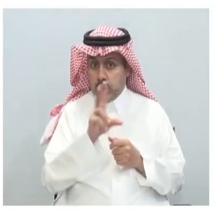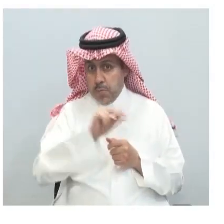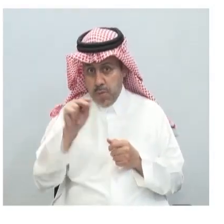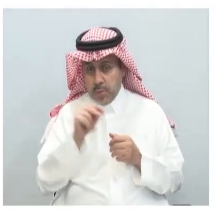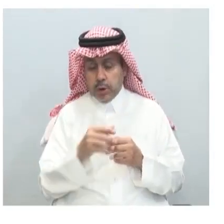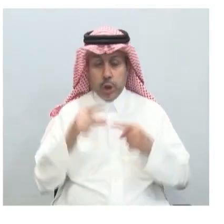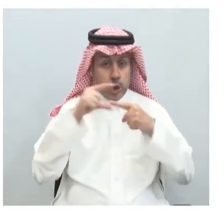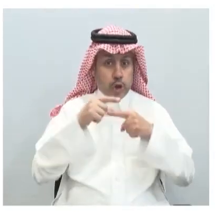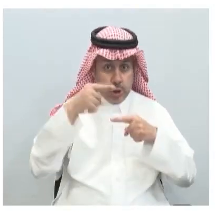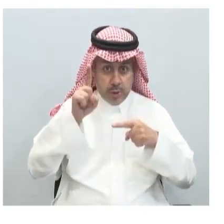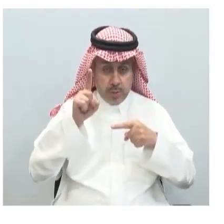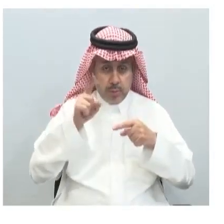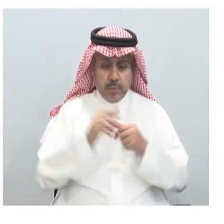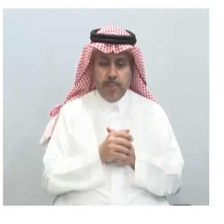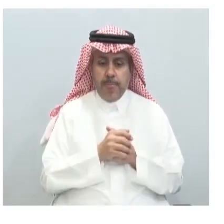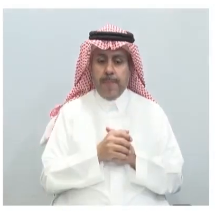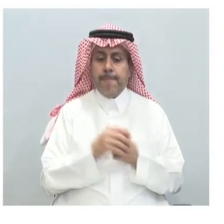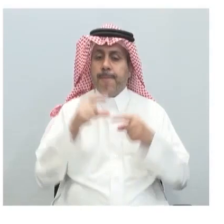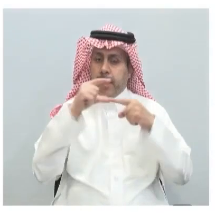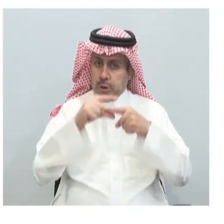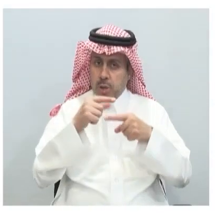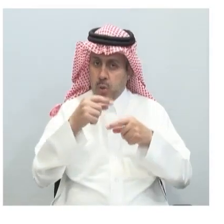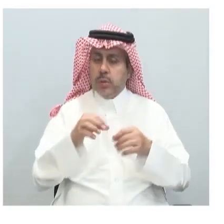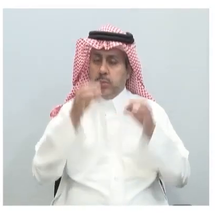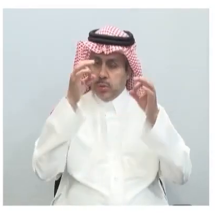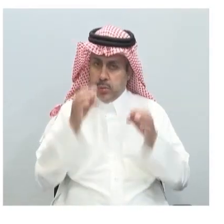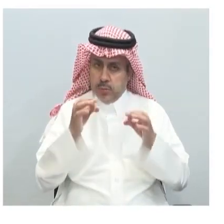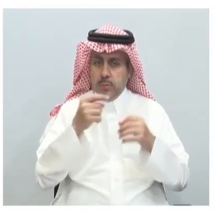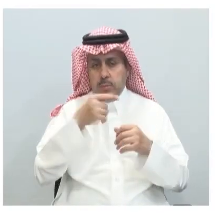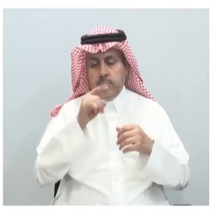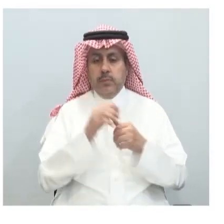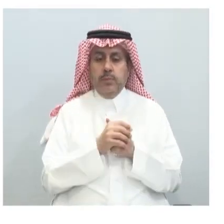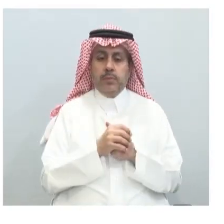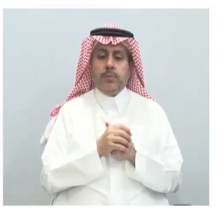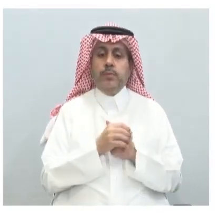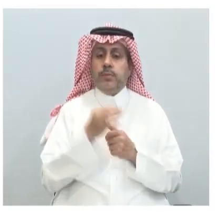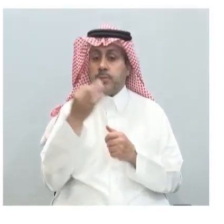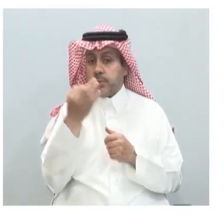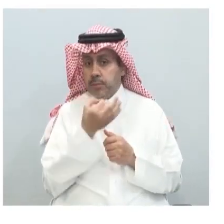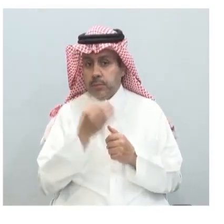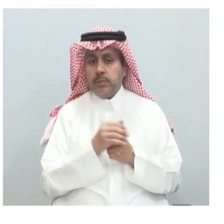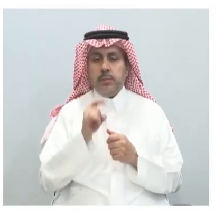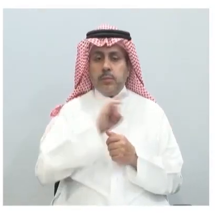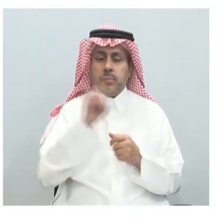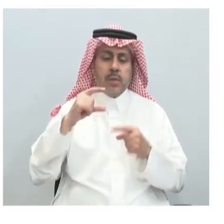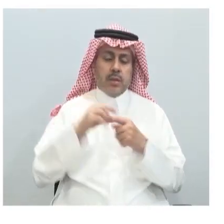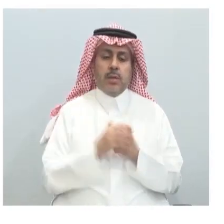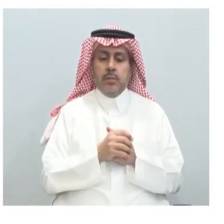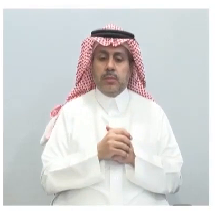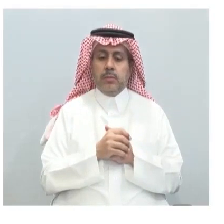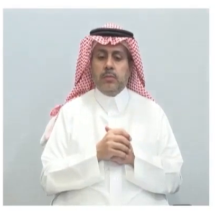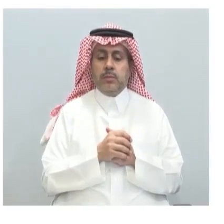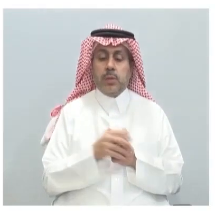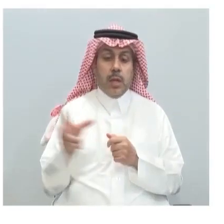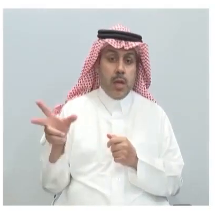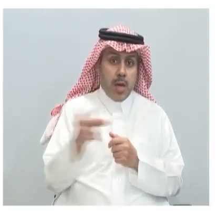الاتجاه اساسا صحيح الاتجاه هنا هل هو صحيح سنقول ان الاتجاه غير صحيح طبعا